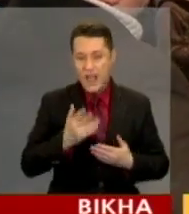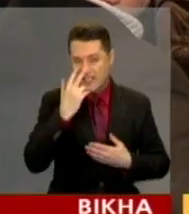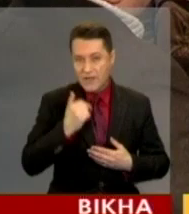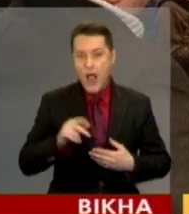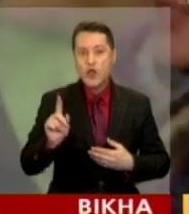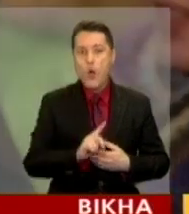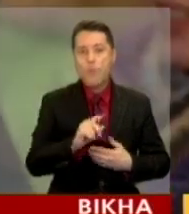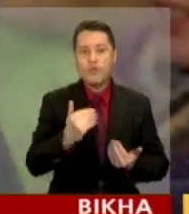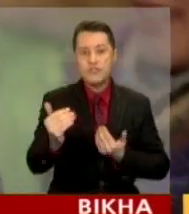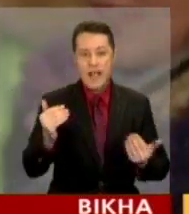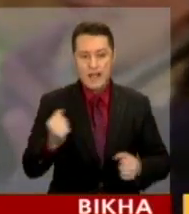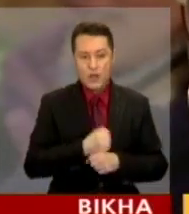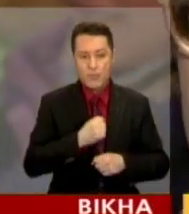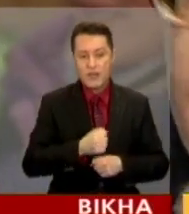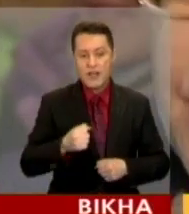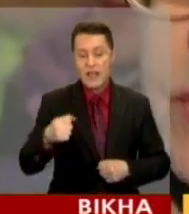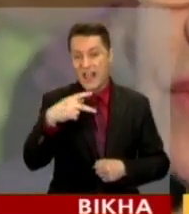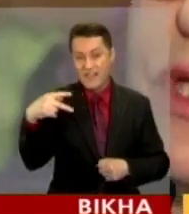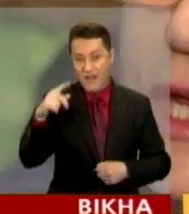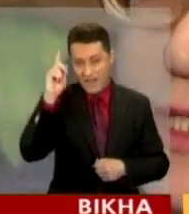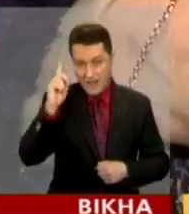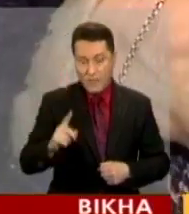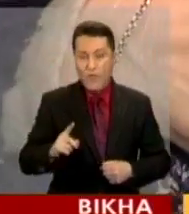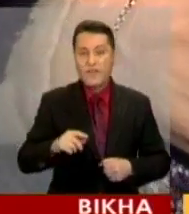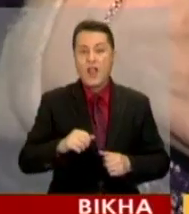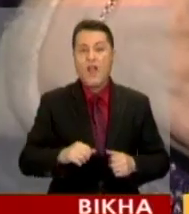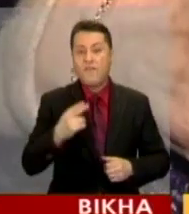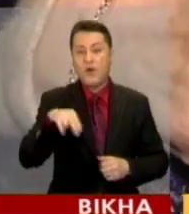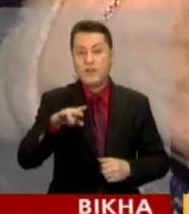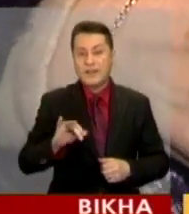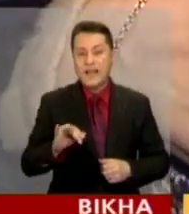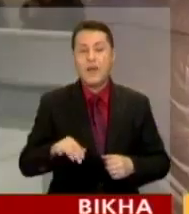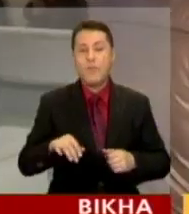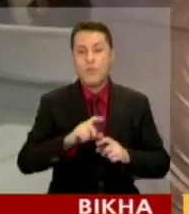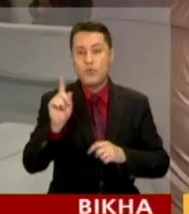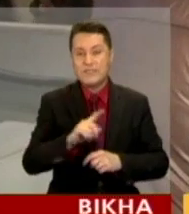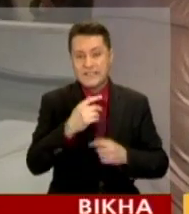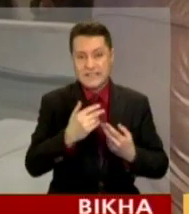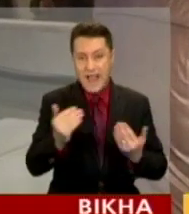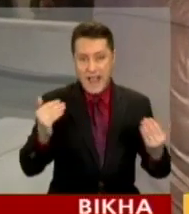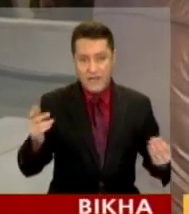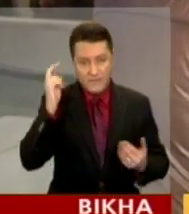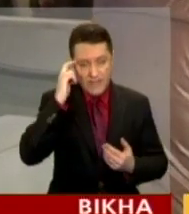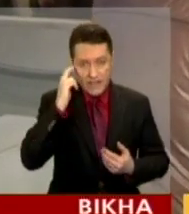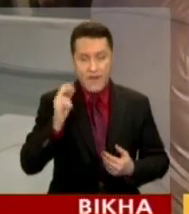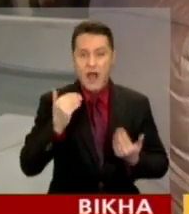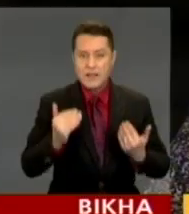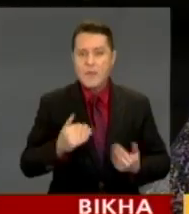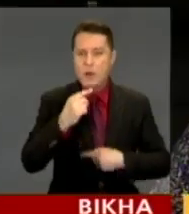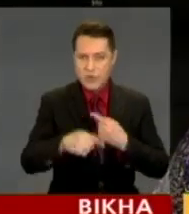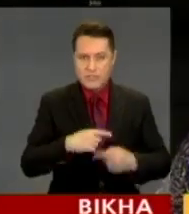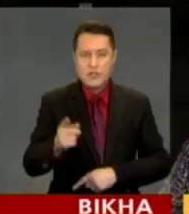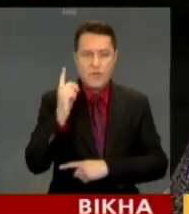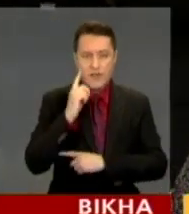музейні робітники. Два верхніх поверхи, фонди музею Києва. Останній місяць їх ніхто не охороняв. Тепер тут постійно вартові